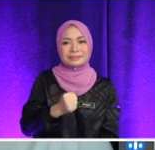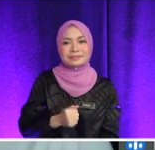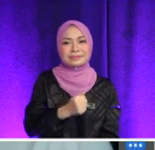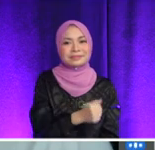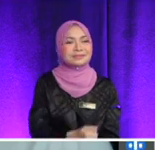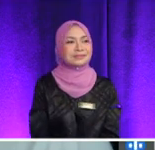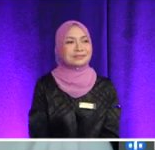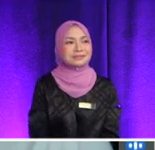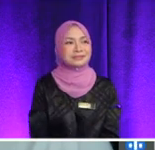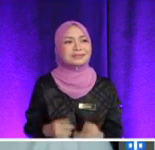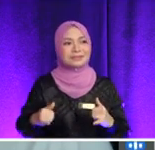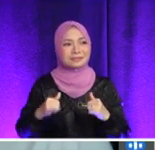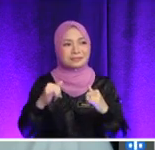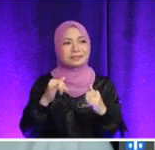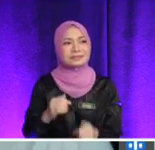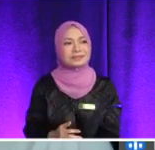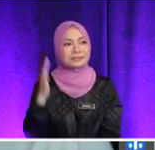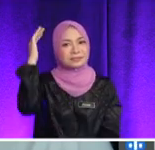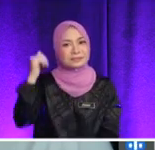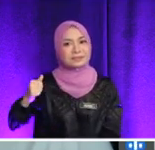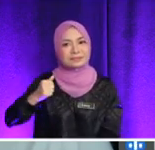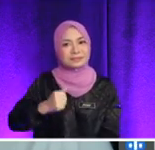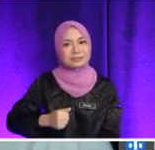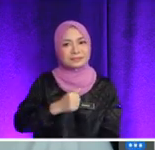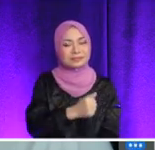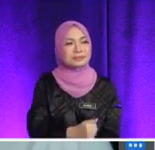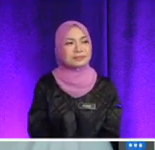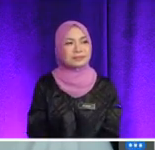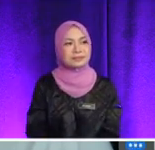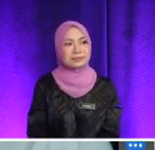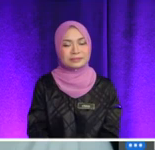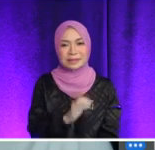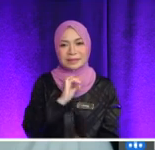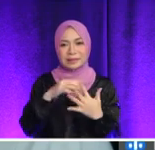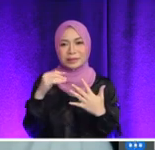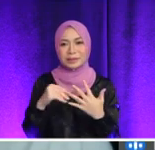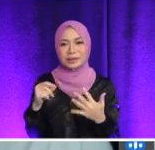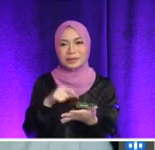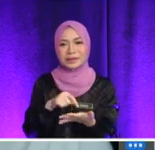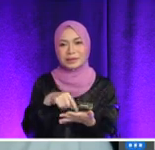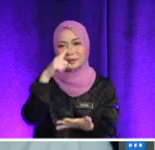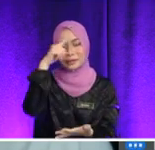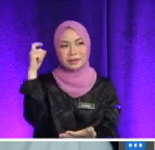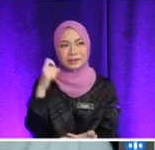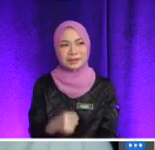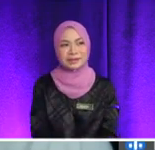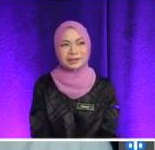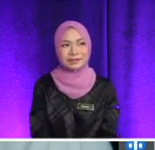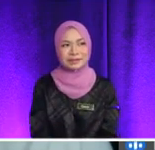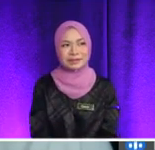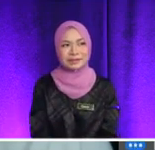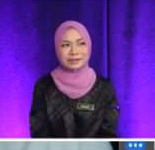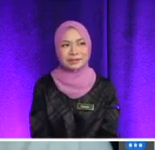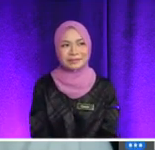Kenapa dia dekat dengan kehidupan jelek itu kenangan